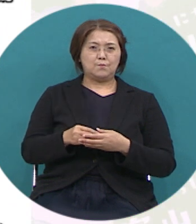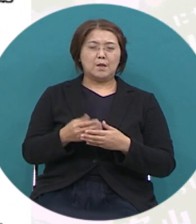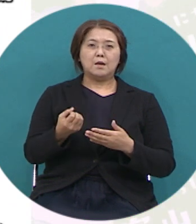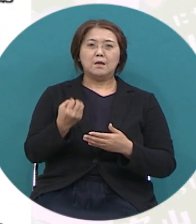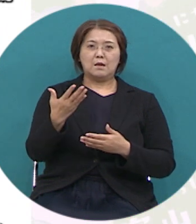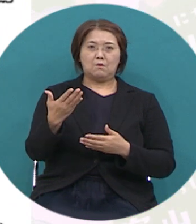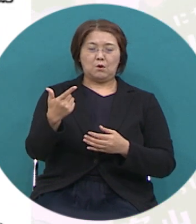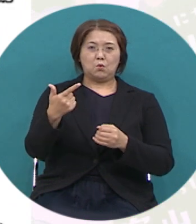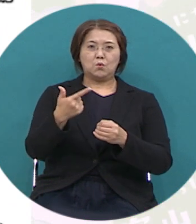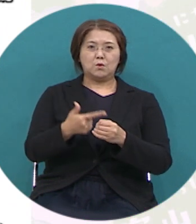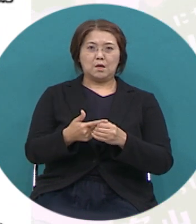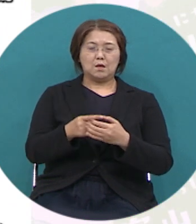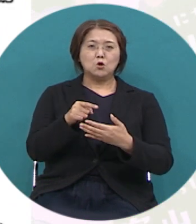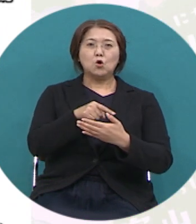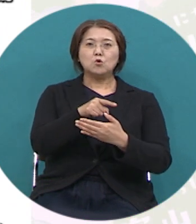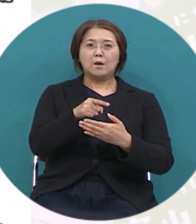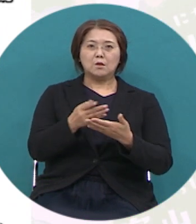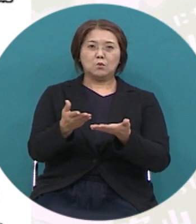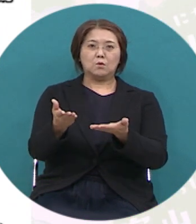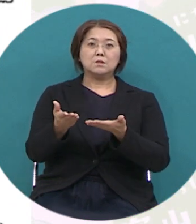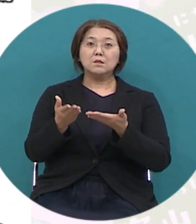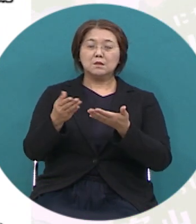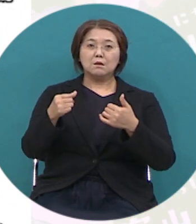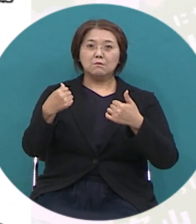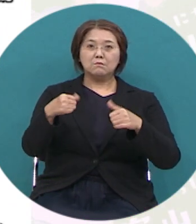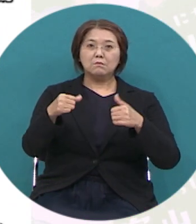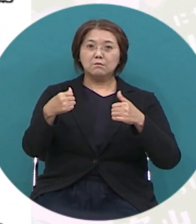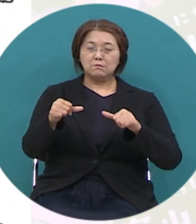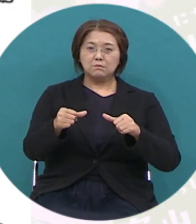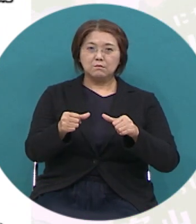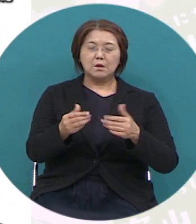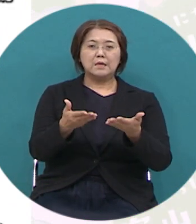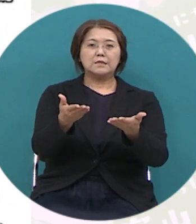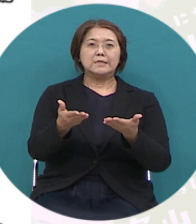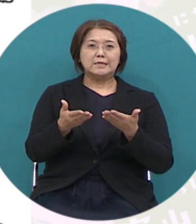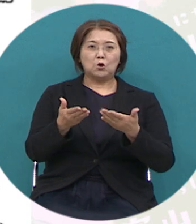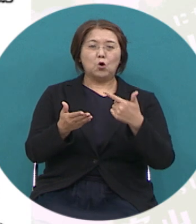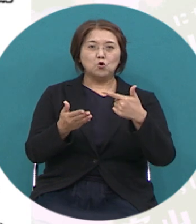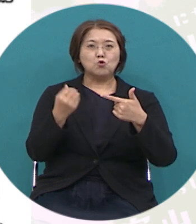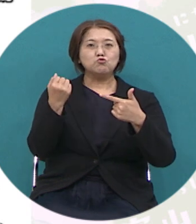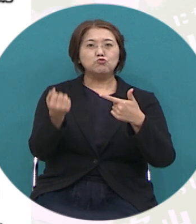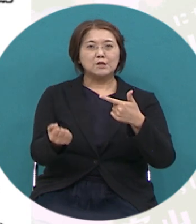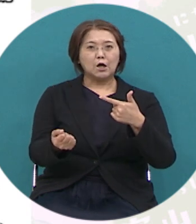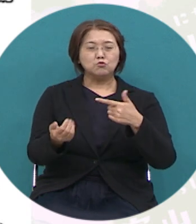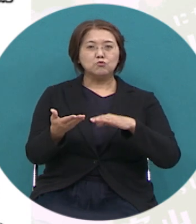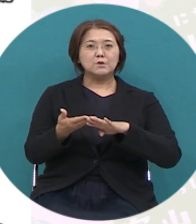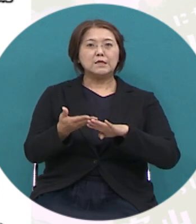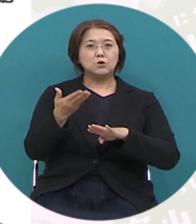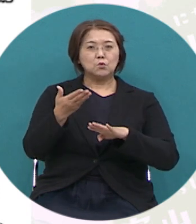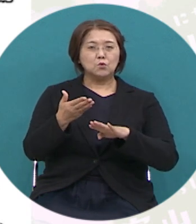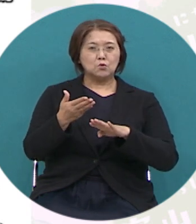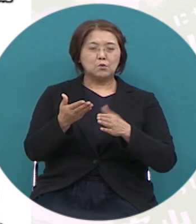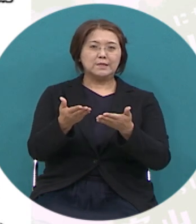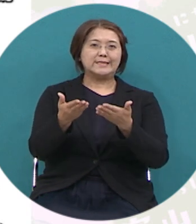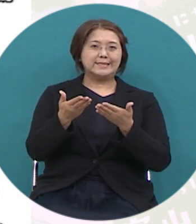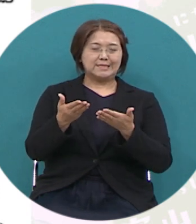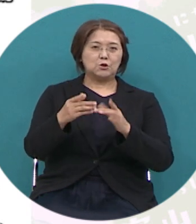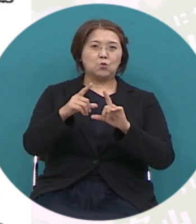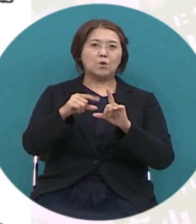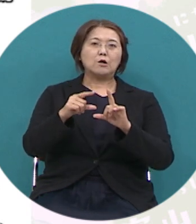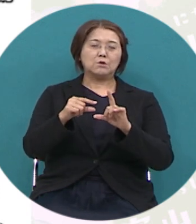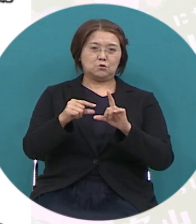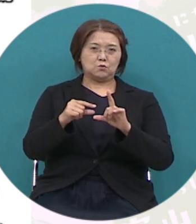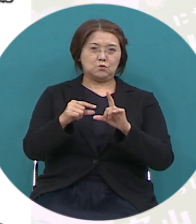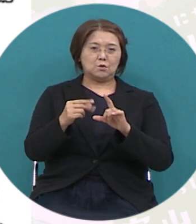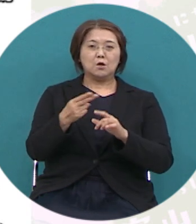令和6年能登半島地震と同程度の震度6弱以上の地震が起きる確率です。